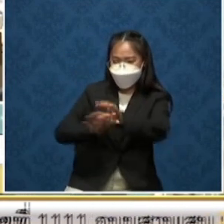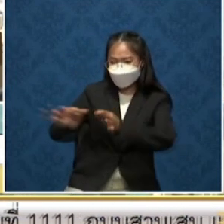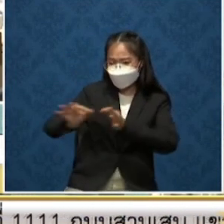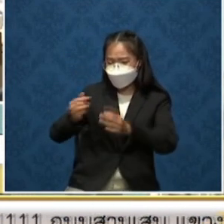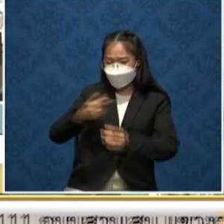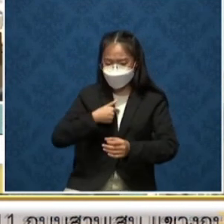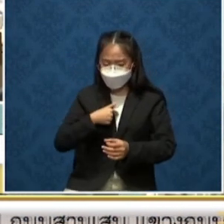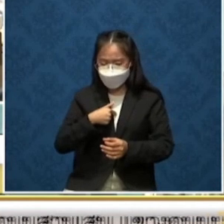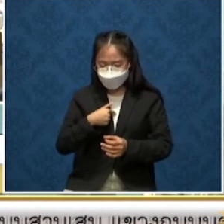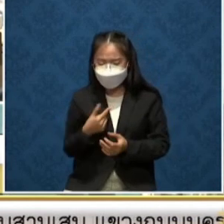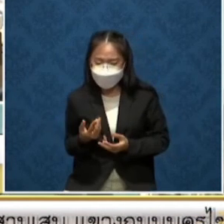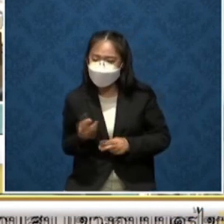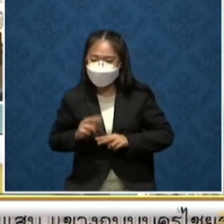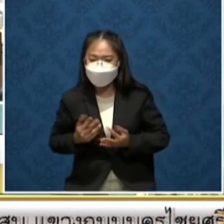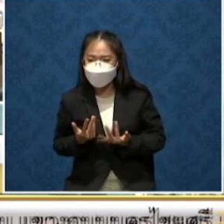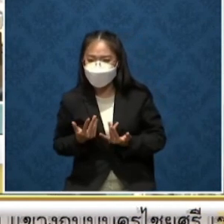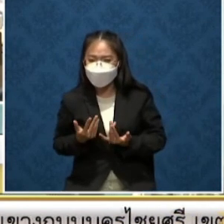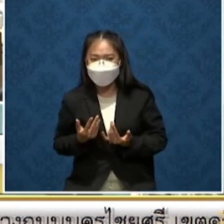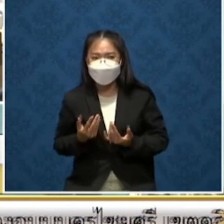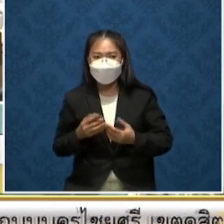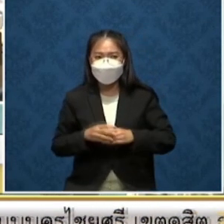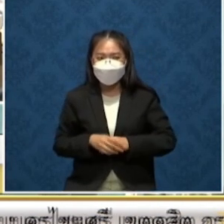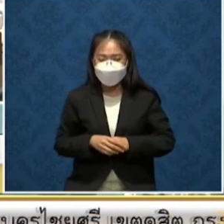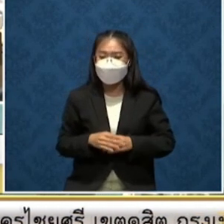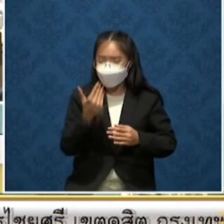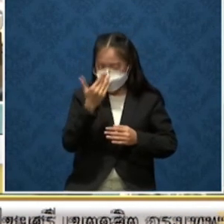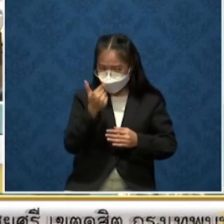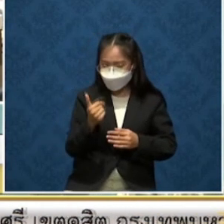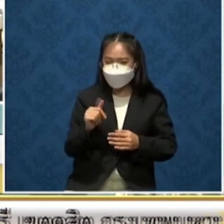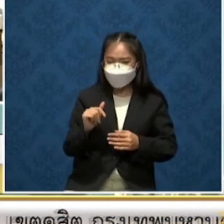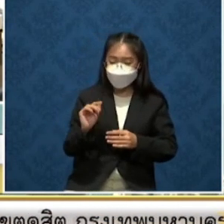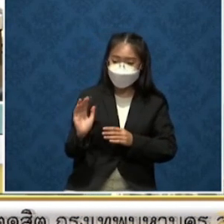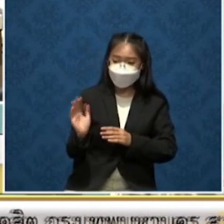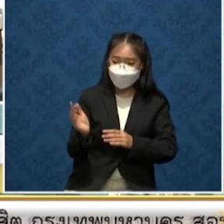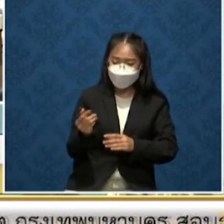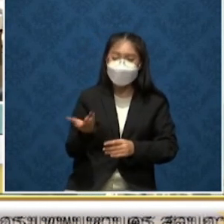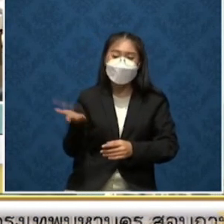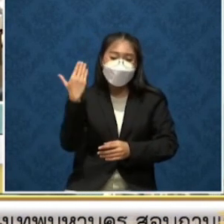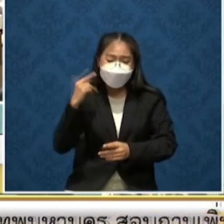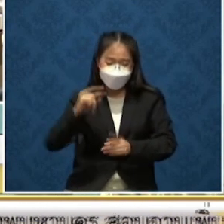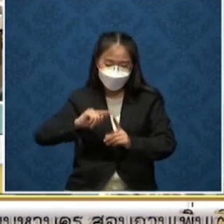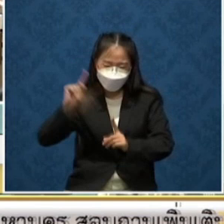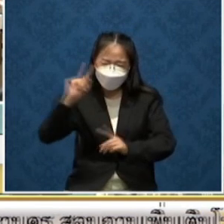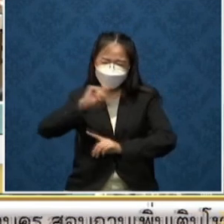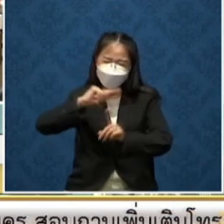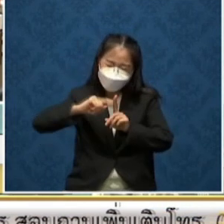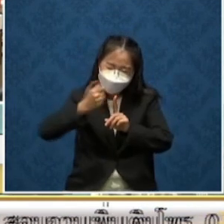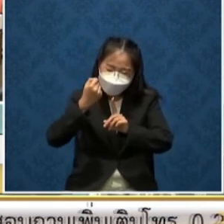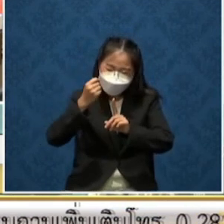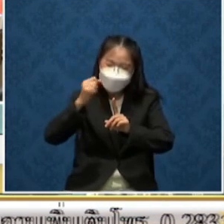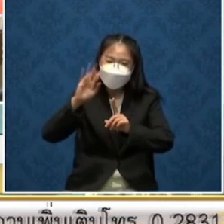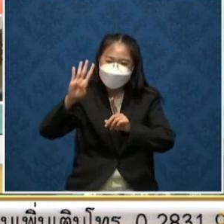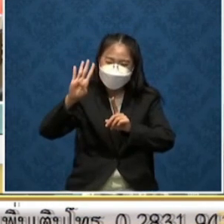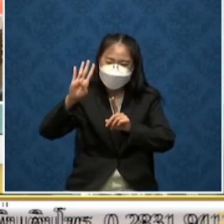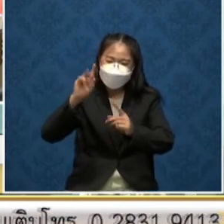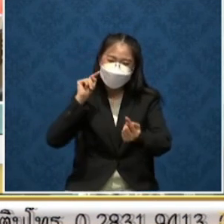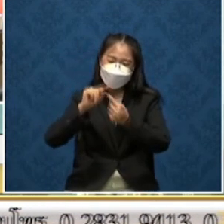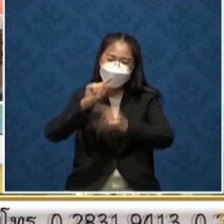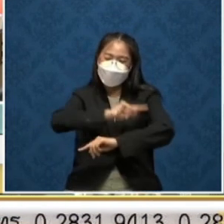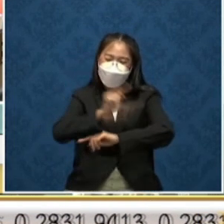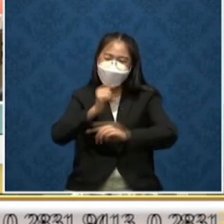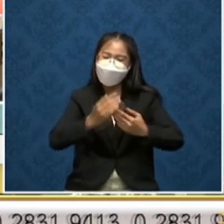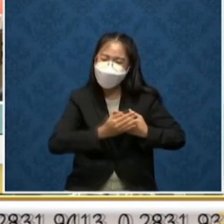การประกันตัวเนื่องจากคดีมีอัตราโทษสูงและจะไปยุ่งเกี่ยวกับพยานหลักฐานถ้